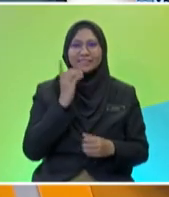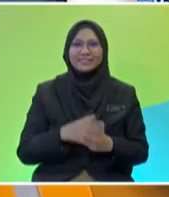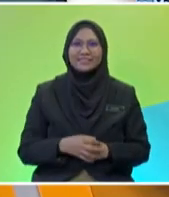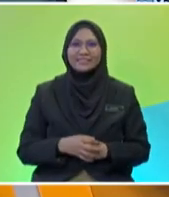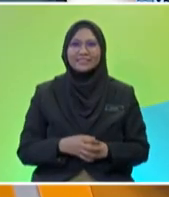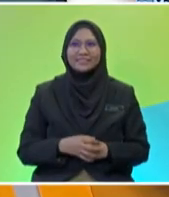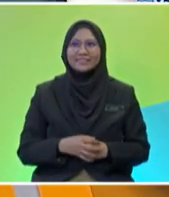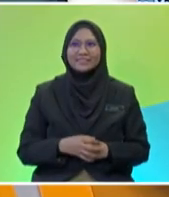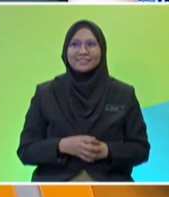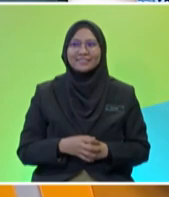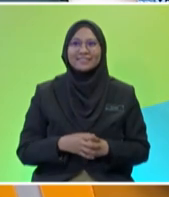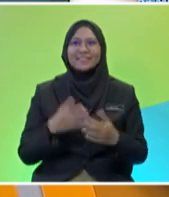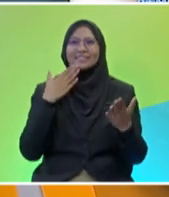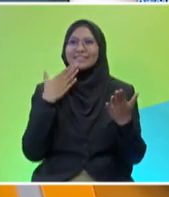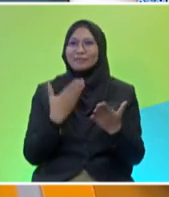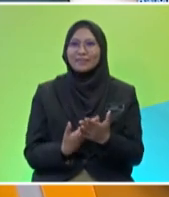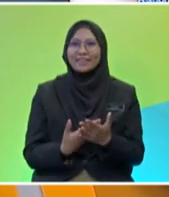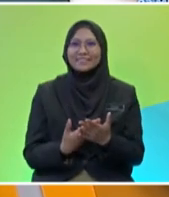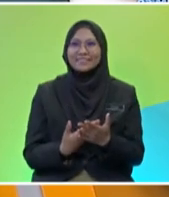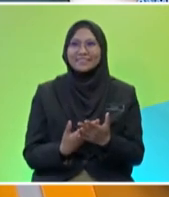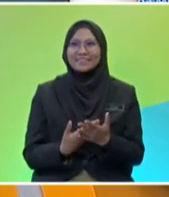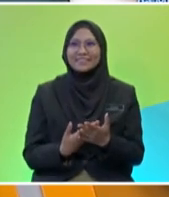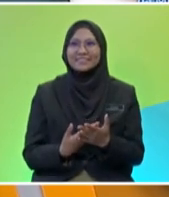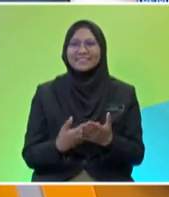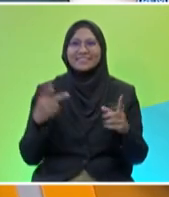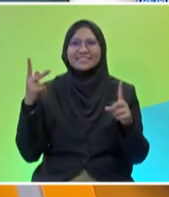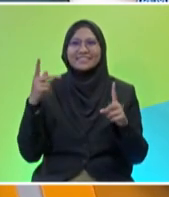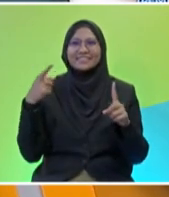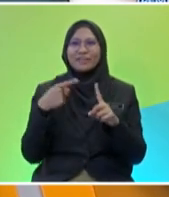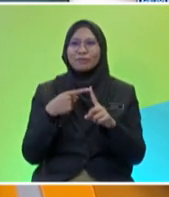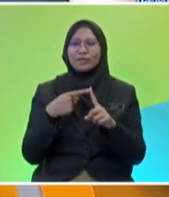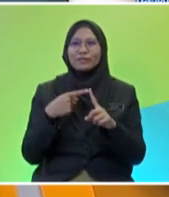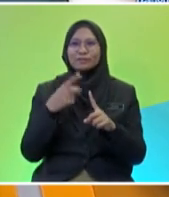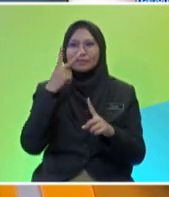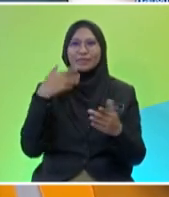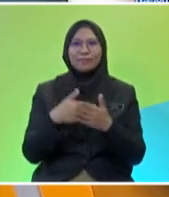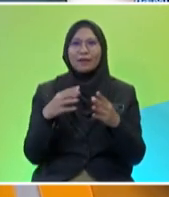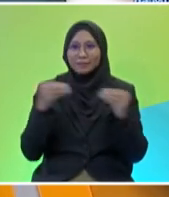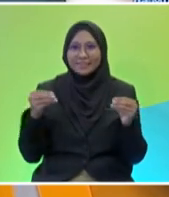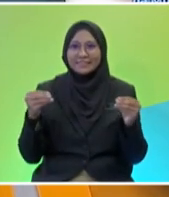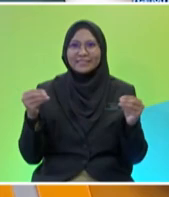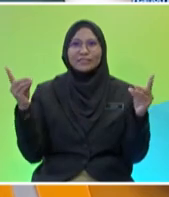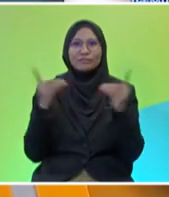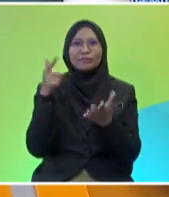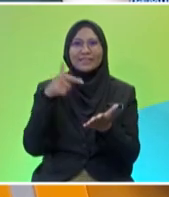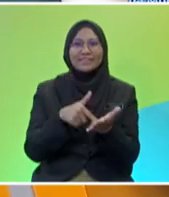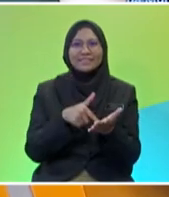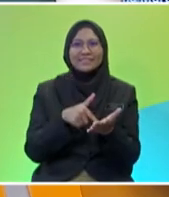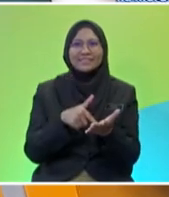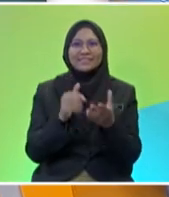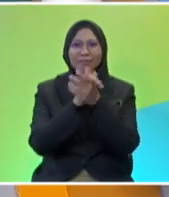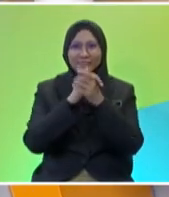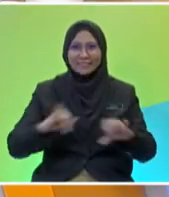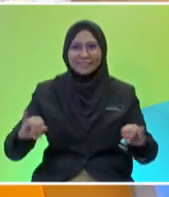semua terima kasih kalian sudah menonton hingga ke Penghujung rancangan sehingga kita berjumpa lagi Assalamualaikum salam